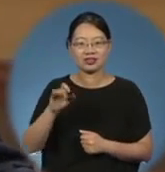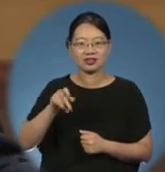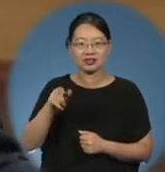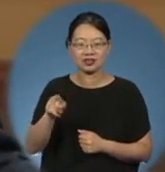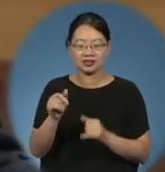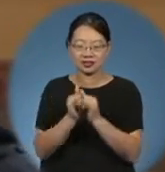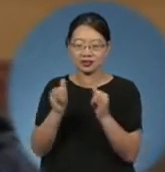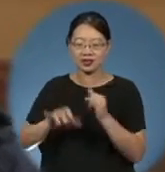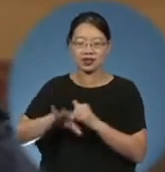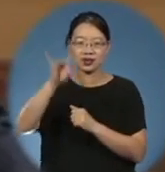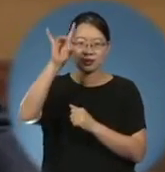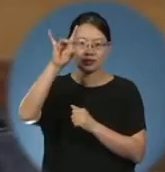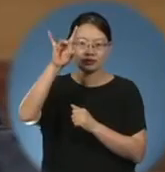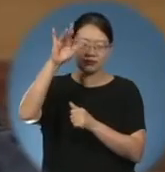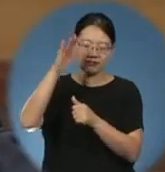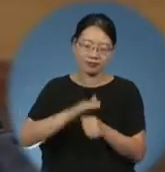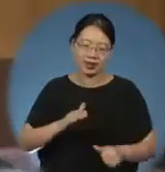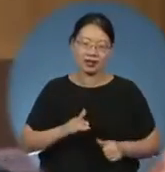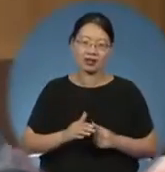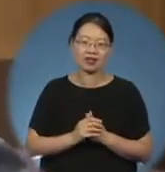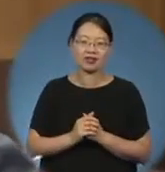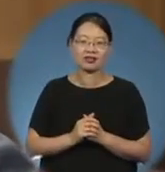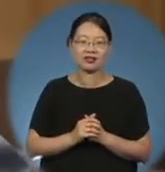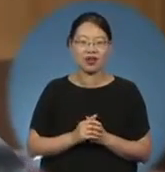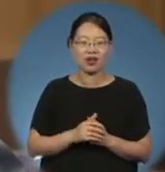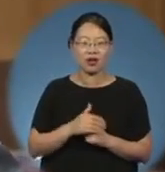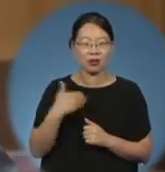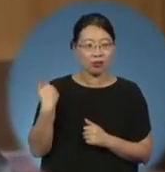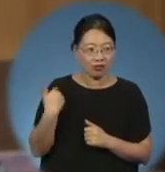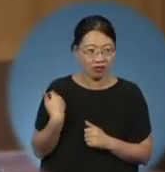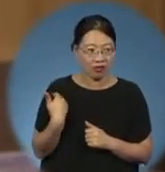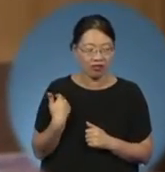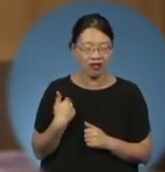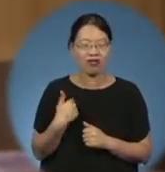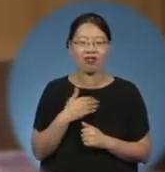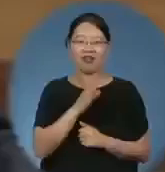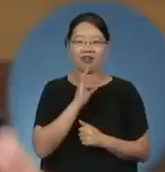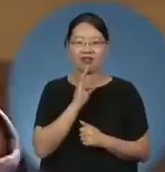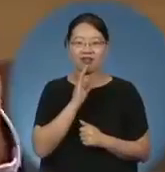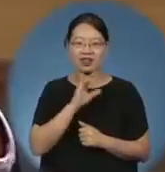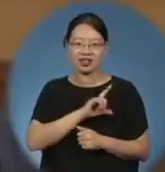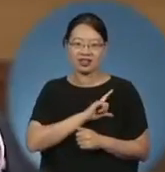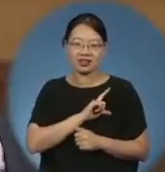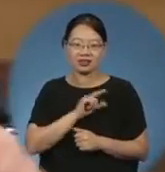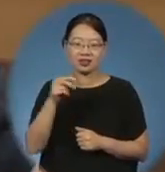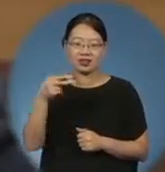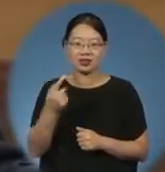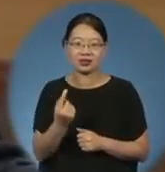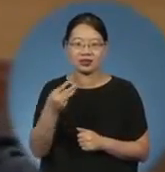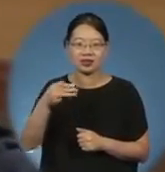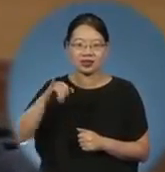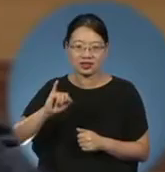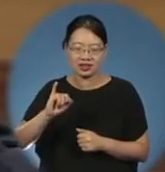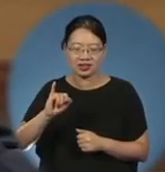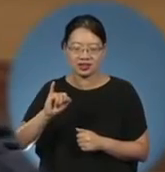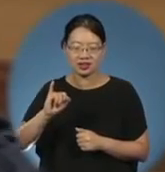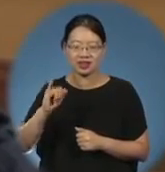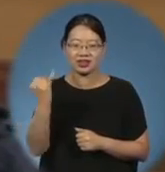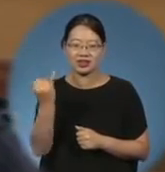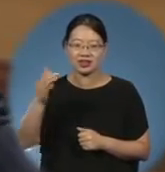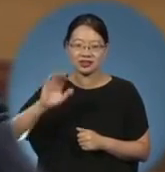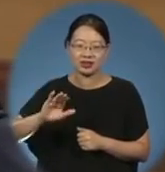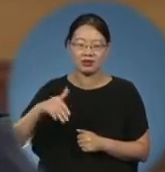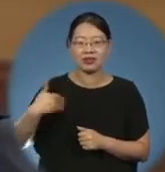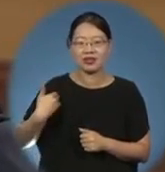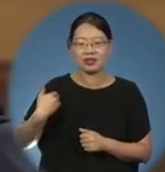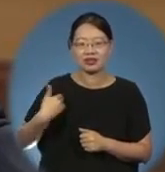처음으로 낙제를 받았어요 몰랐구요 이름을 이름을 몰라 조 이름 ez 어디라는 여자분이 이제 몰랐죠 어